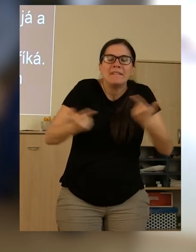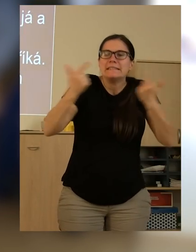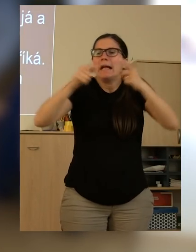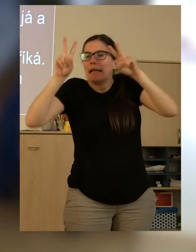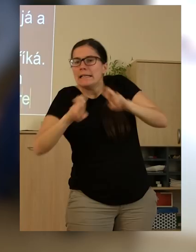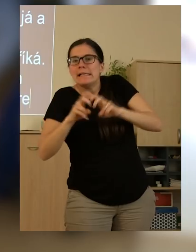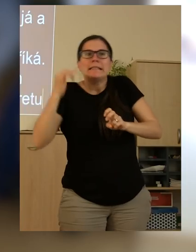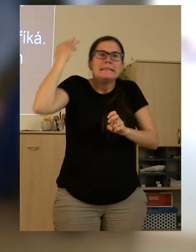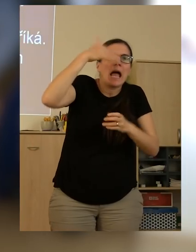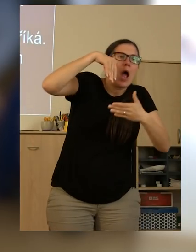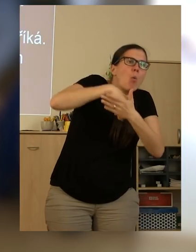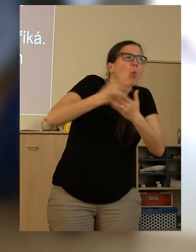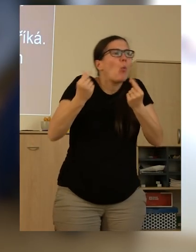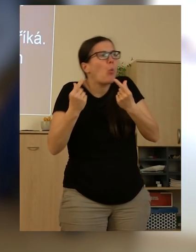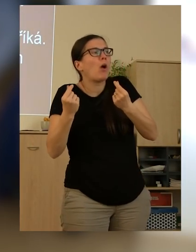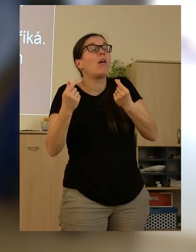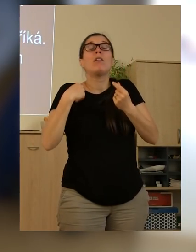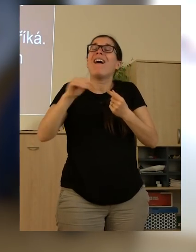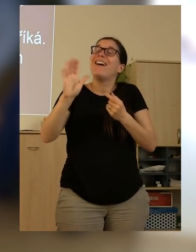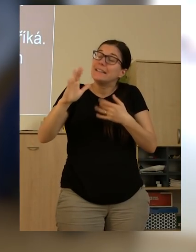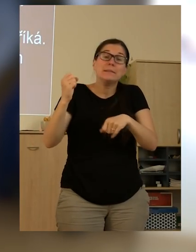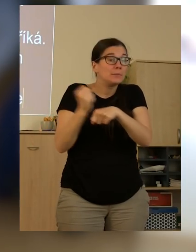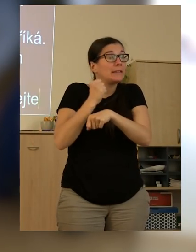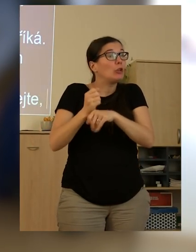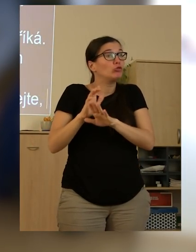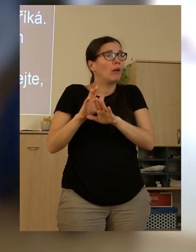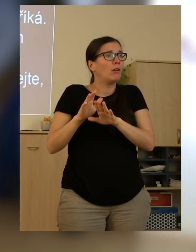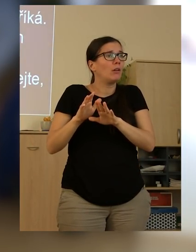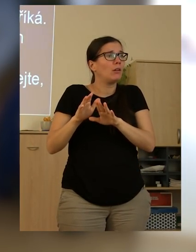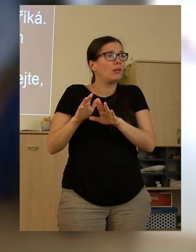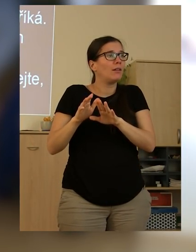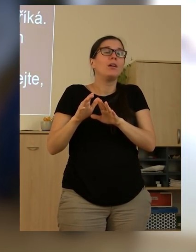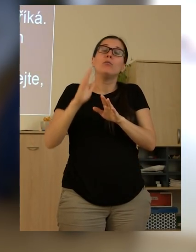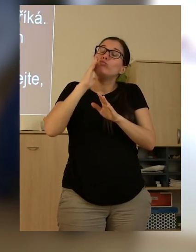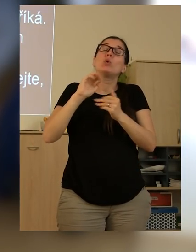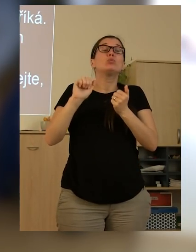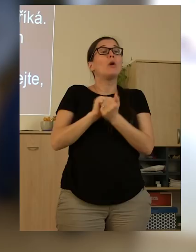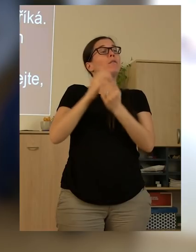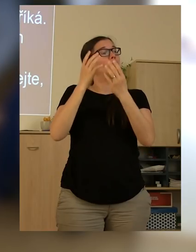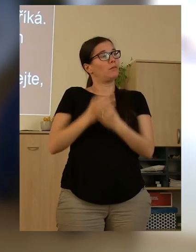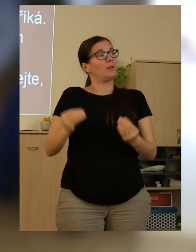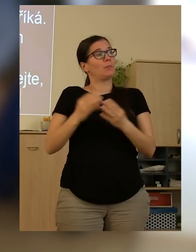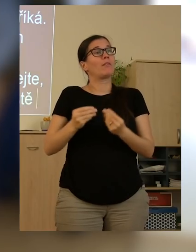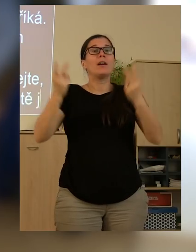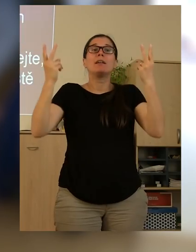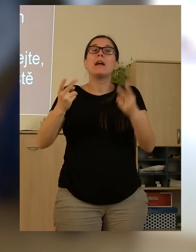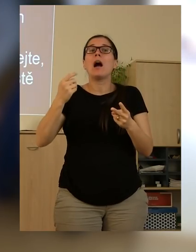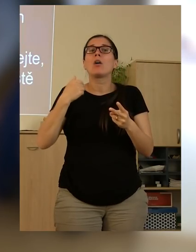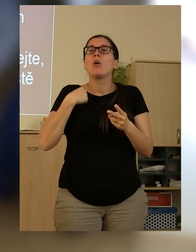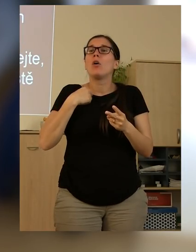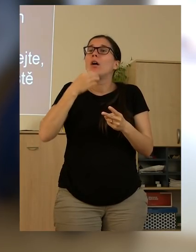mu říkám, počkejte, nechte to být, pojďte se na to vyprdnout teď. Jako. Jenom mi to ještě jednou řekněte, jako kdybych fakt nevěděl, o čem